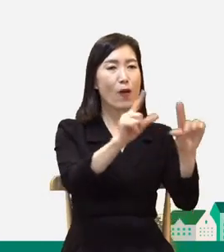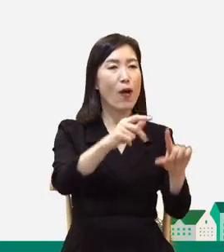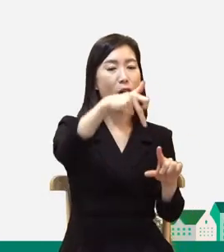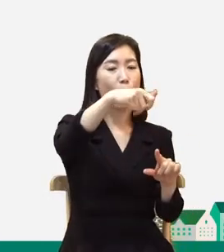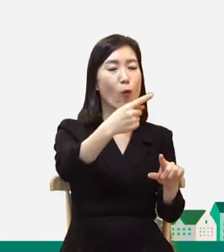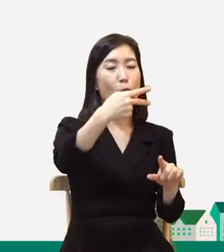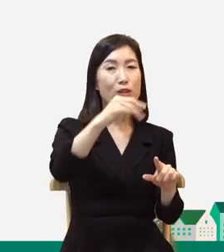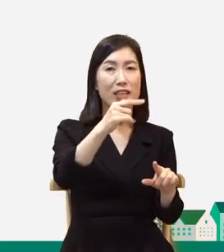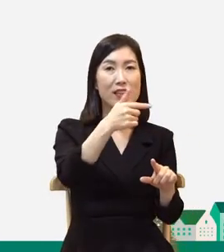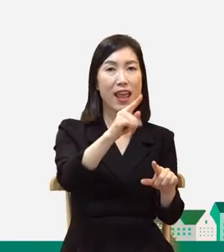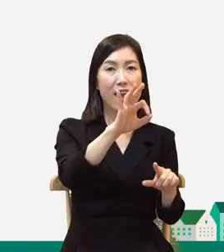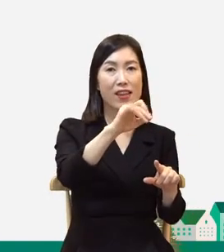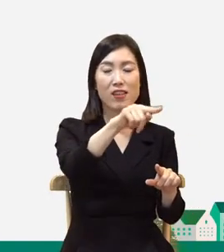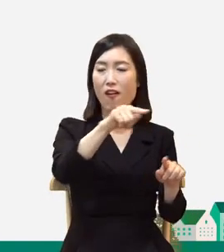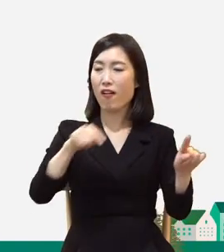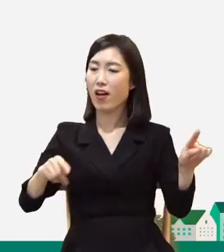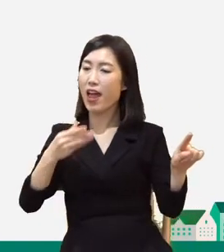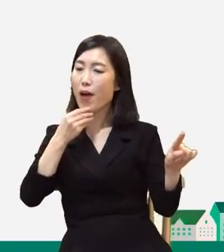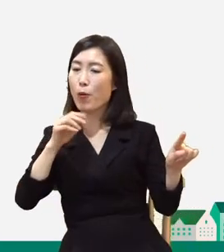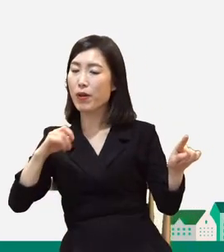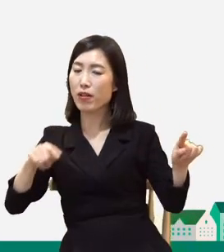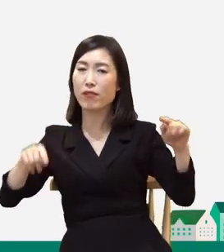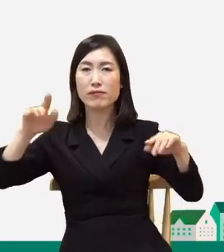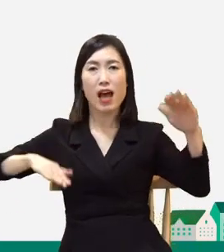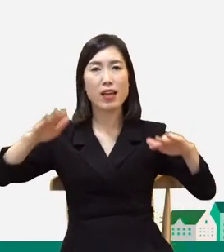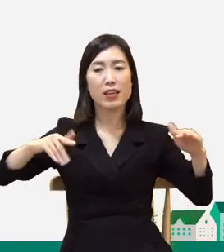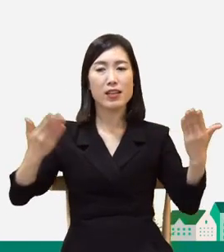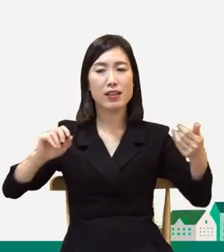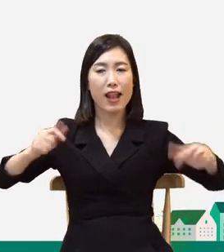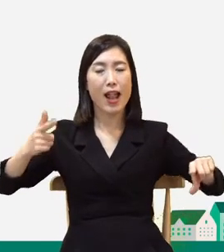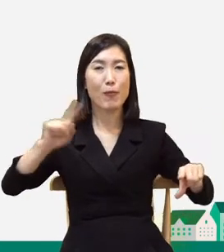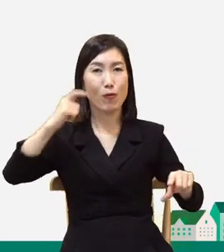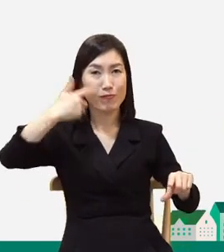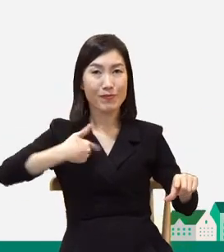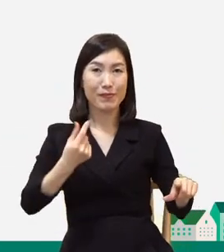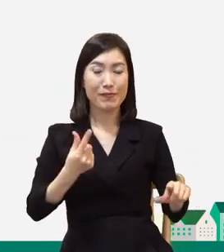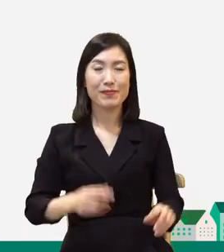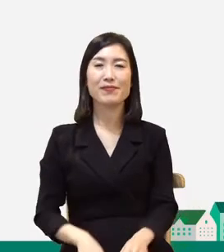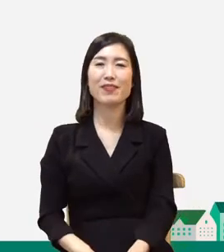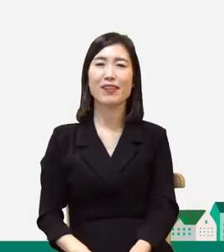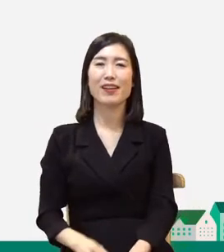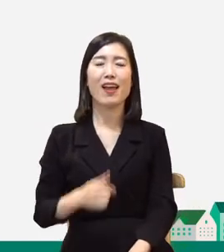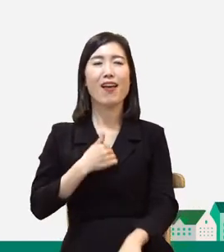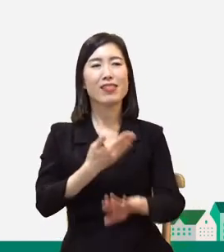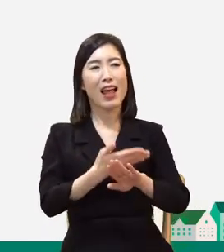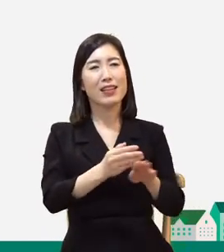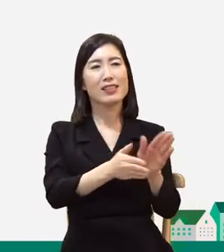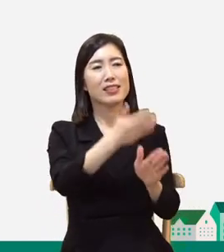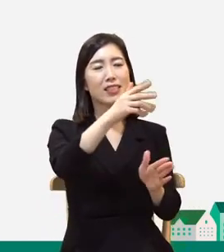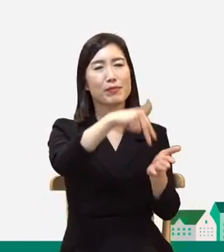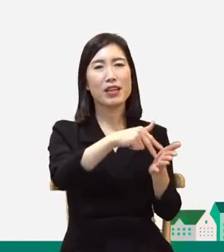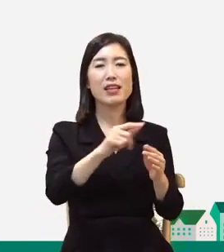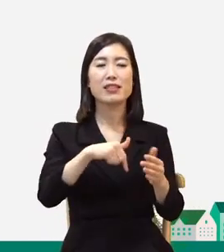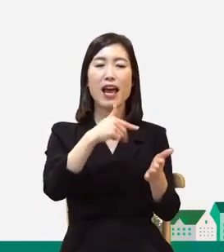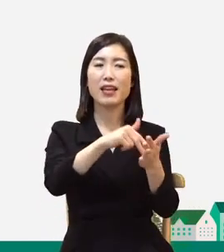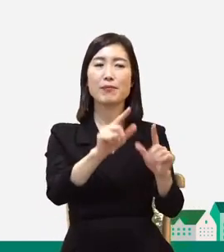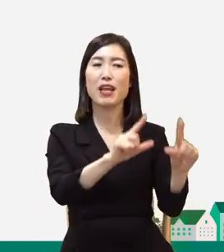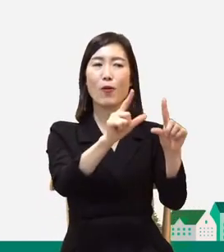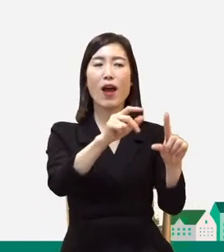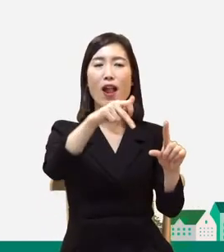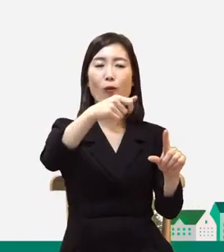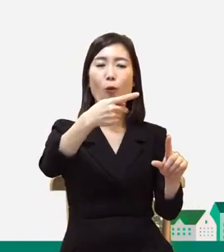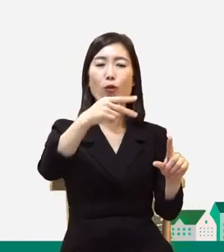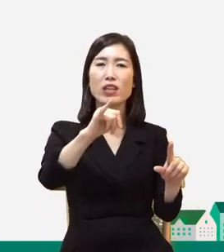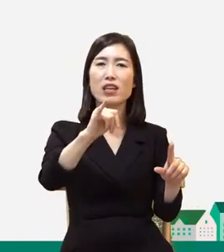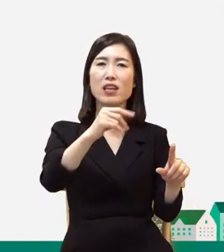게 코디네이터의 역할이 차이점에 대한 부분인데요. 제가 그 타 지역의 그 자립생활주택의 그